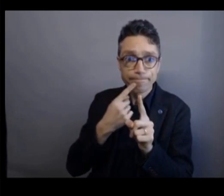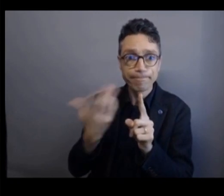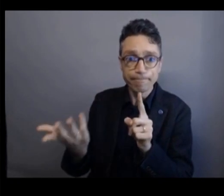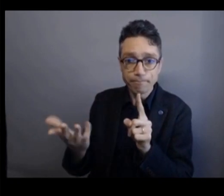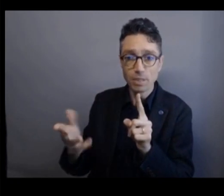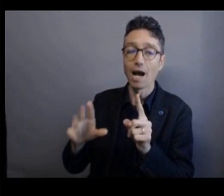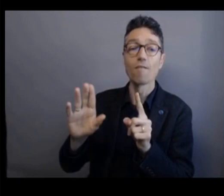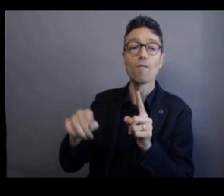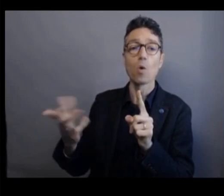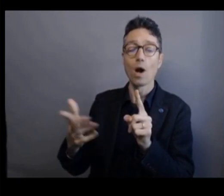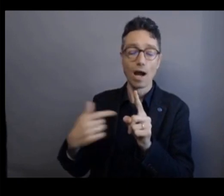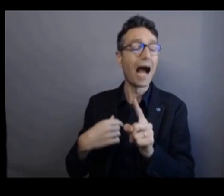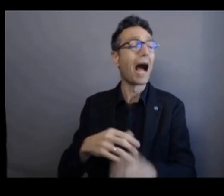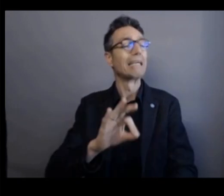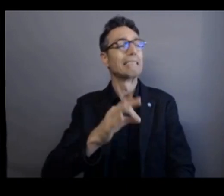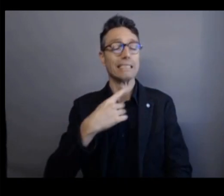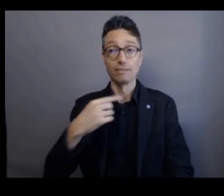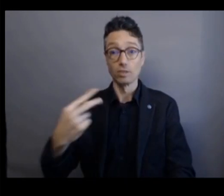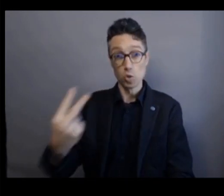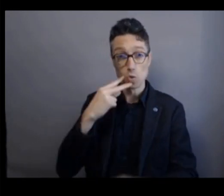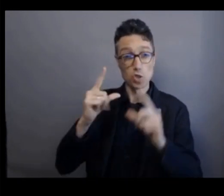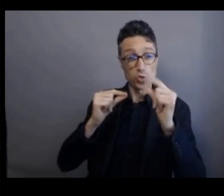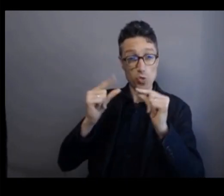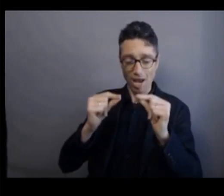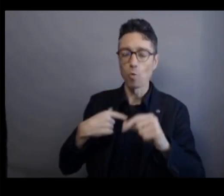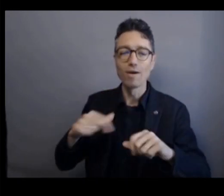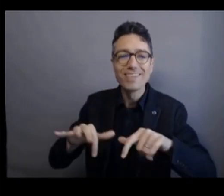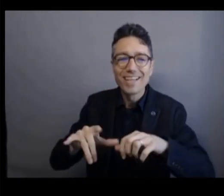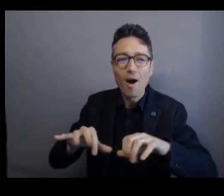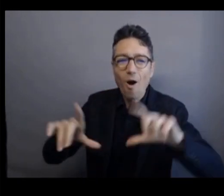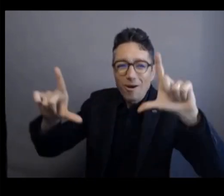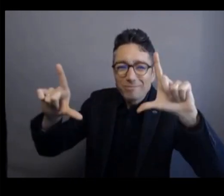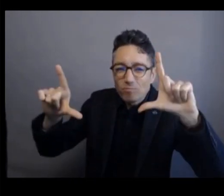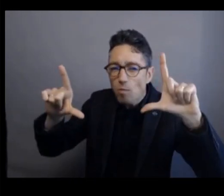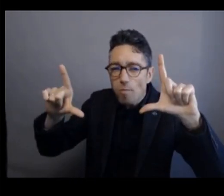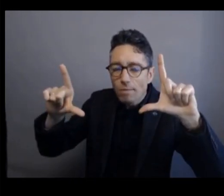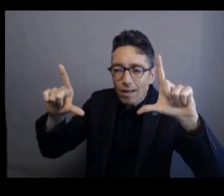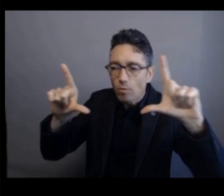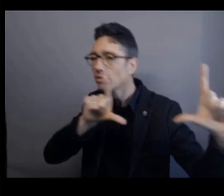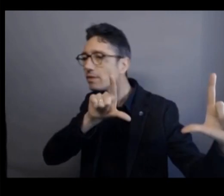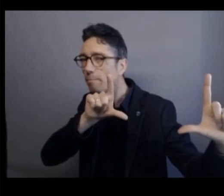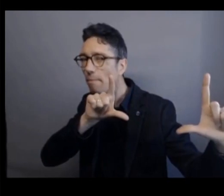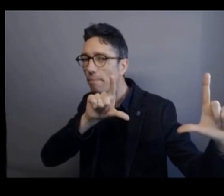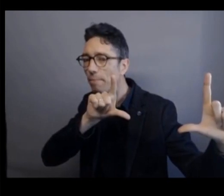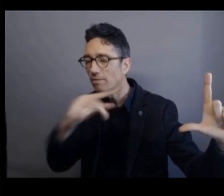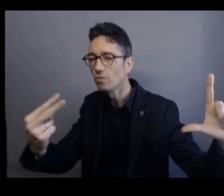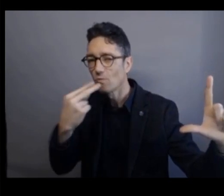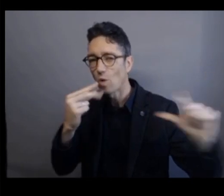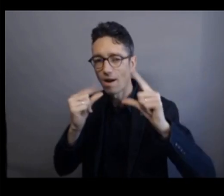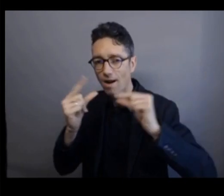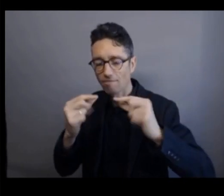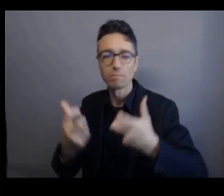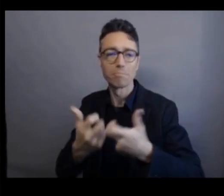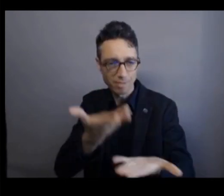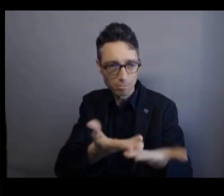son écran. Par exemple, on a des boucles magnétiques à disposition à la réception des hôtels. C'est savoir comment